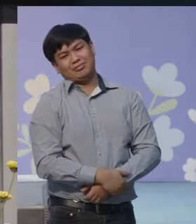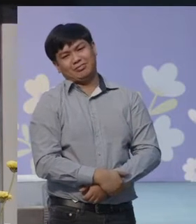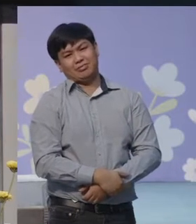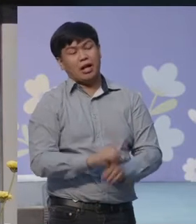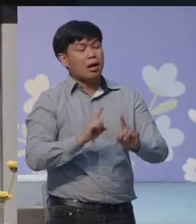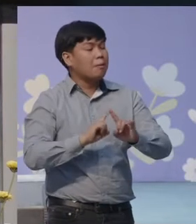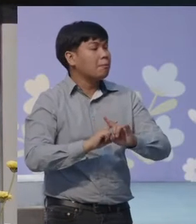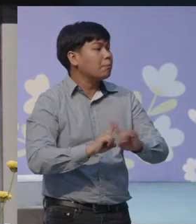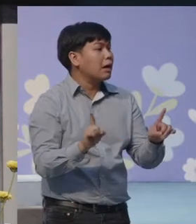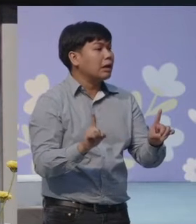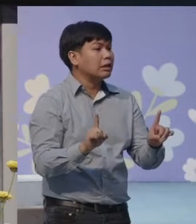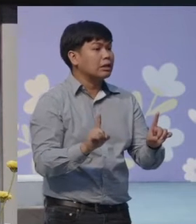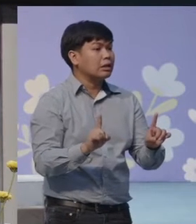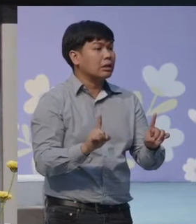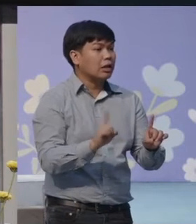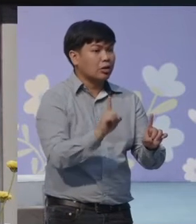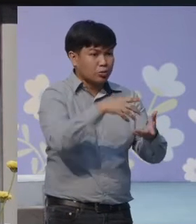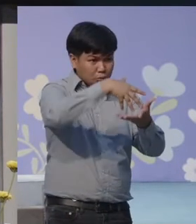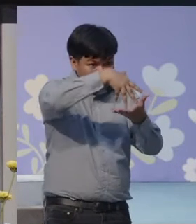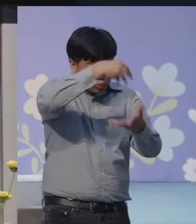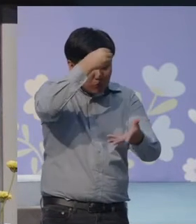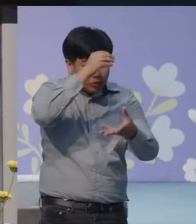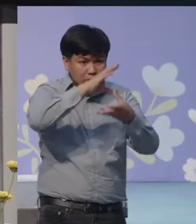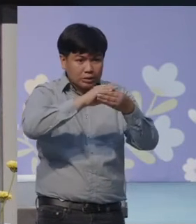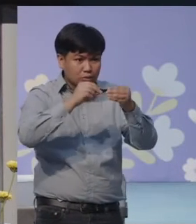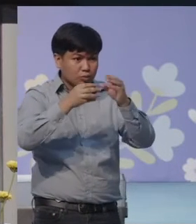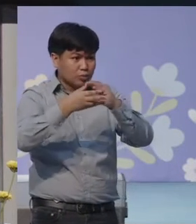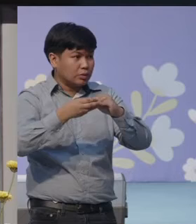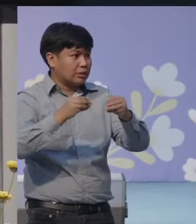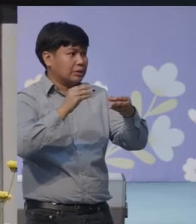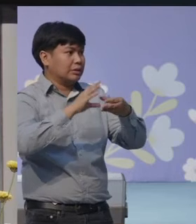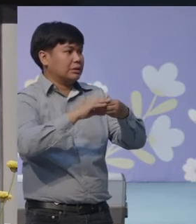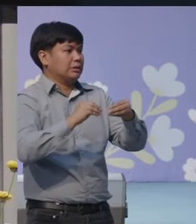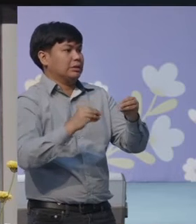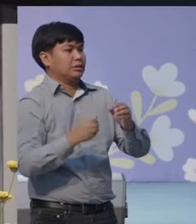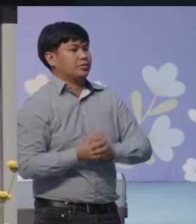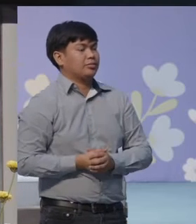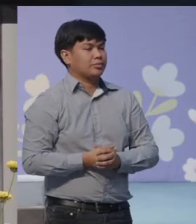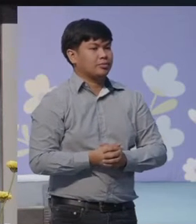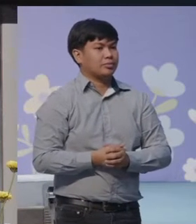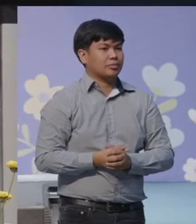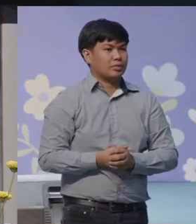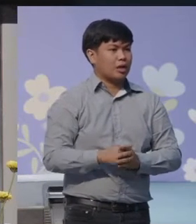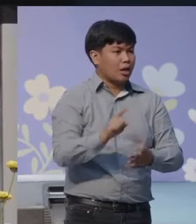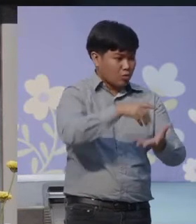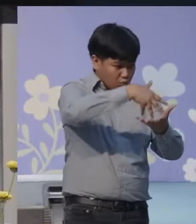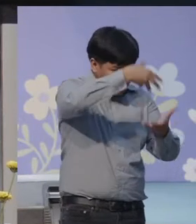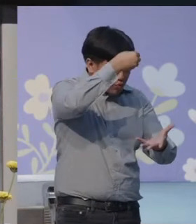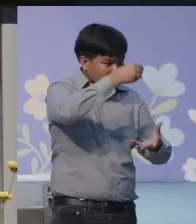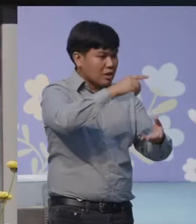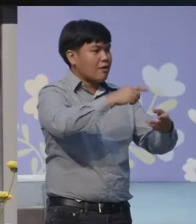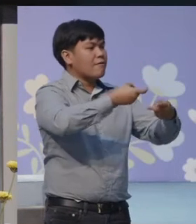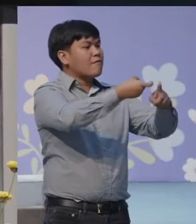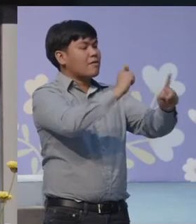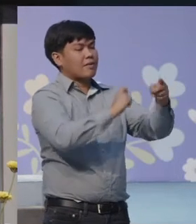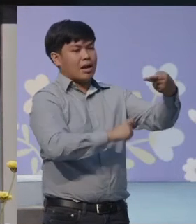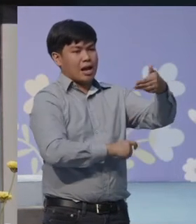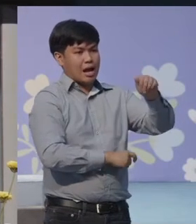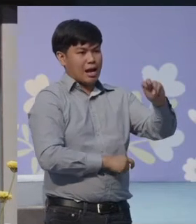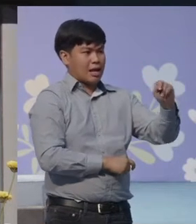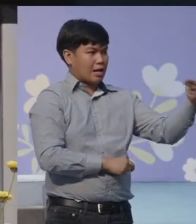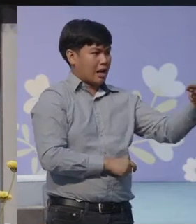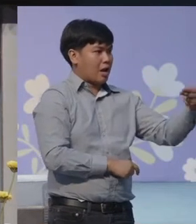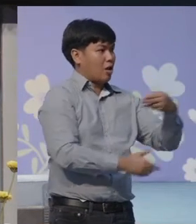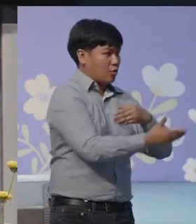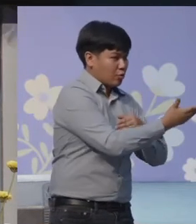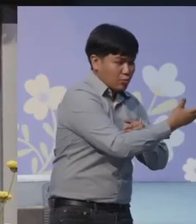Pero ano ba naman ang matututuhan natin dito sa kwentong ito? Ano matututuhan natin sa kwentong ito? Mga magulang,